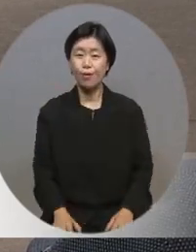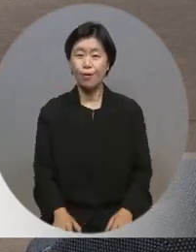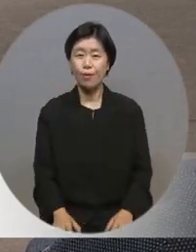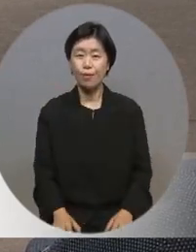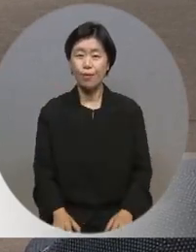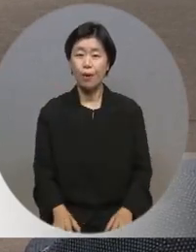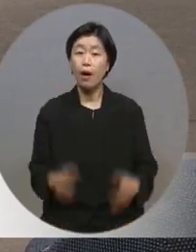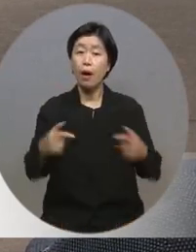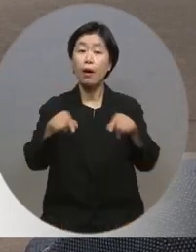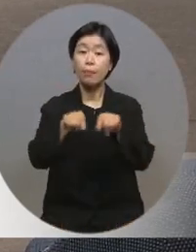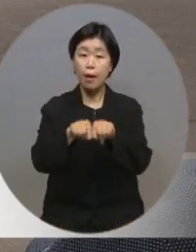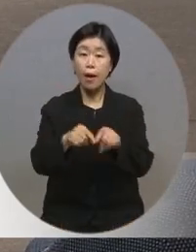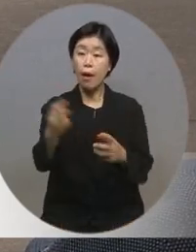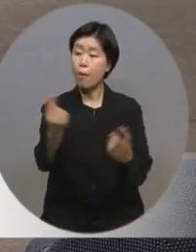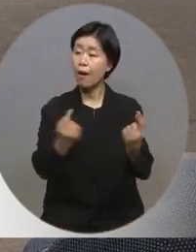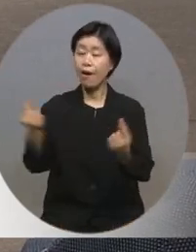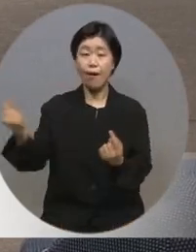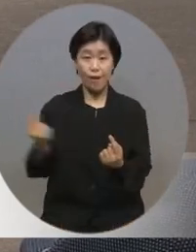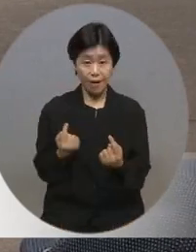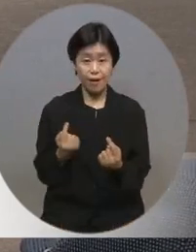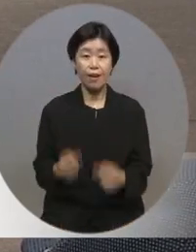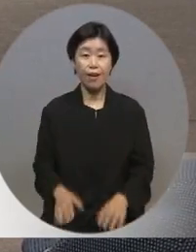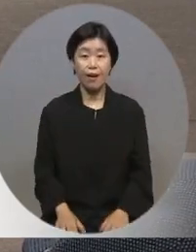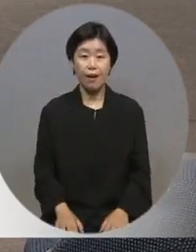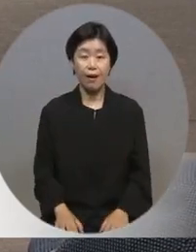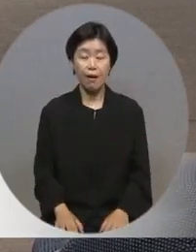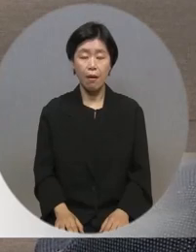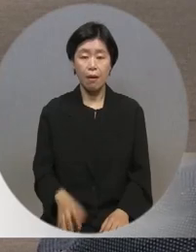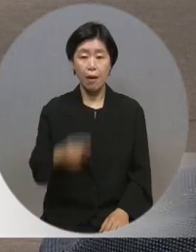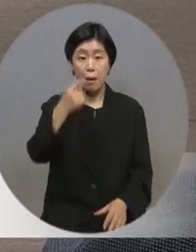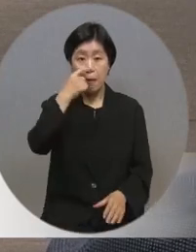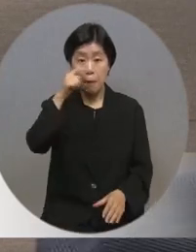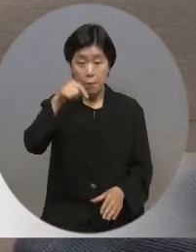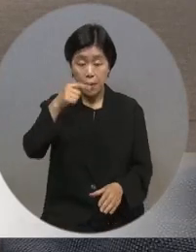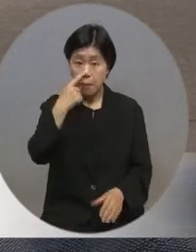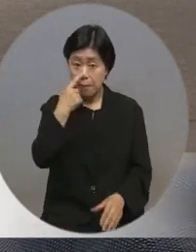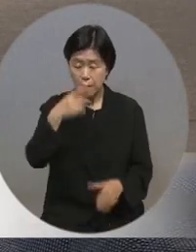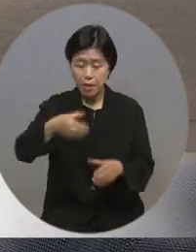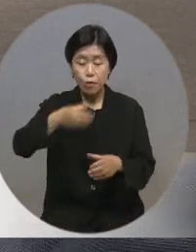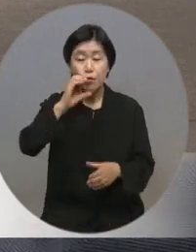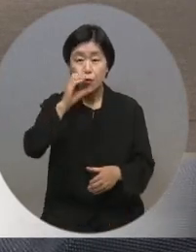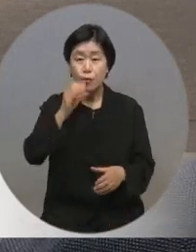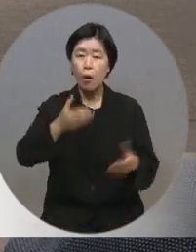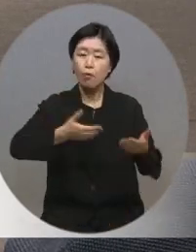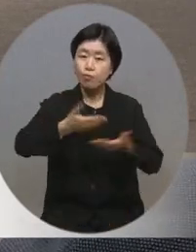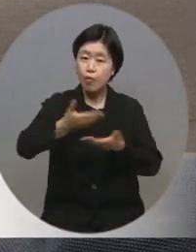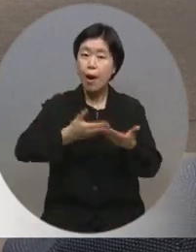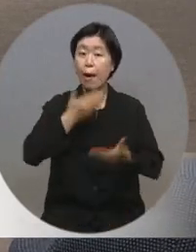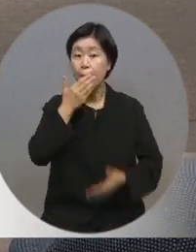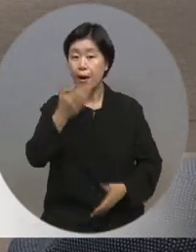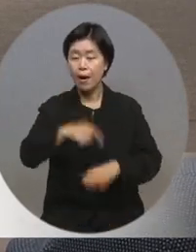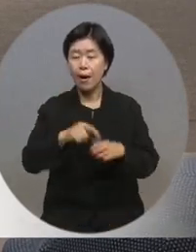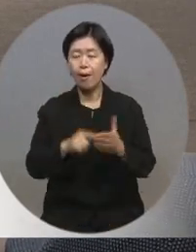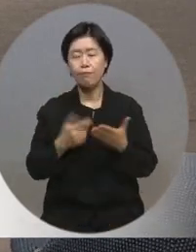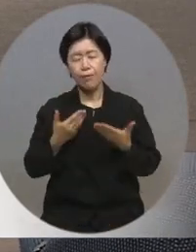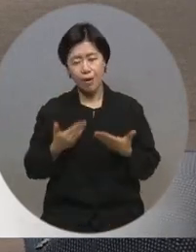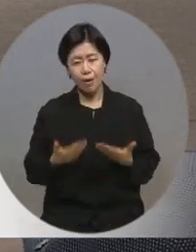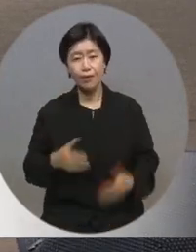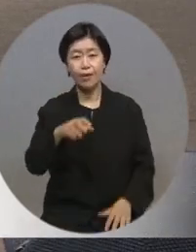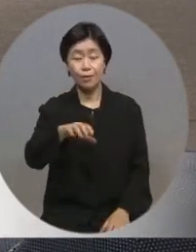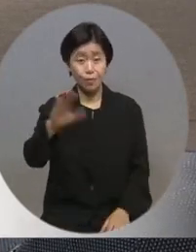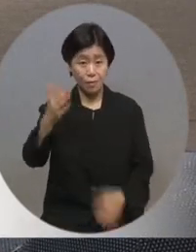지역사회에서 모든 분들이 오셔서 커피도 나누고 얘기도 나눌 수 있는 그런 진짜 마음 편한 공간